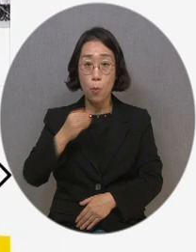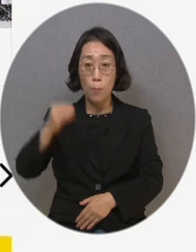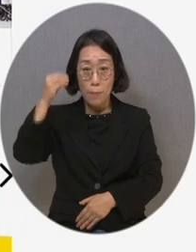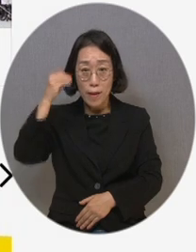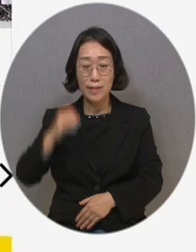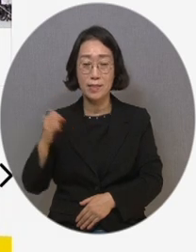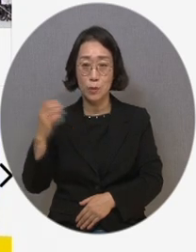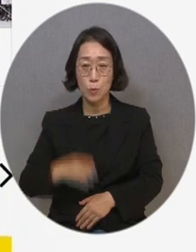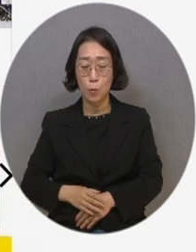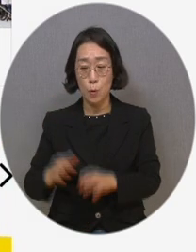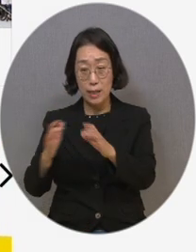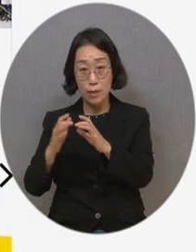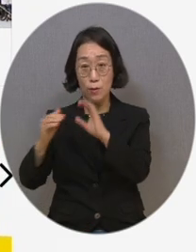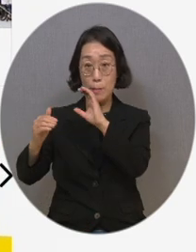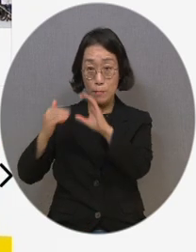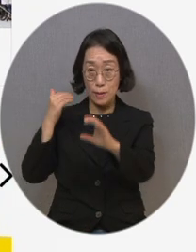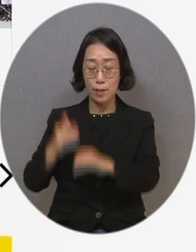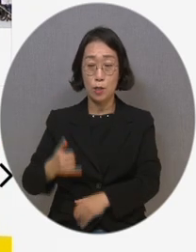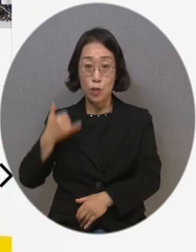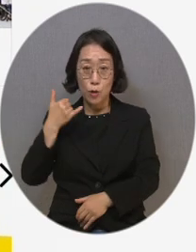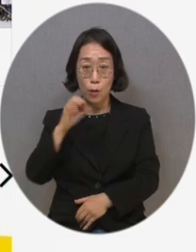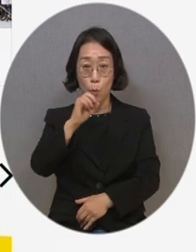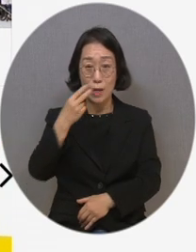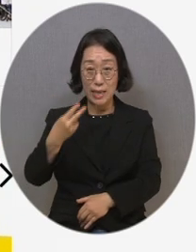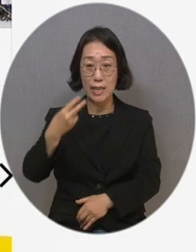홈페이지 또는 전자우편